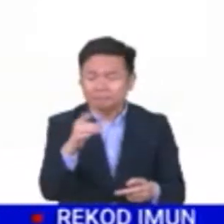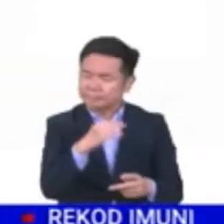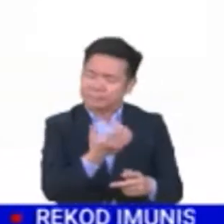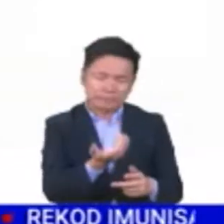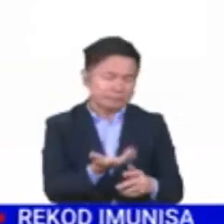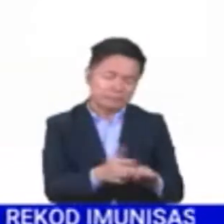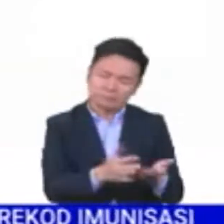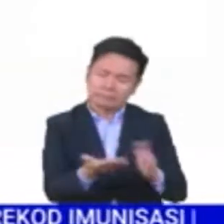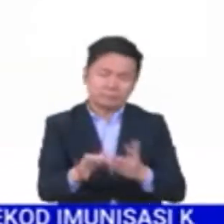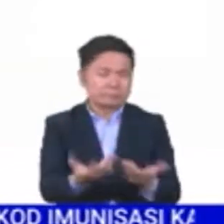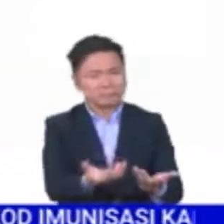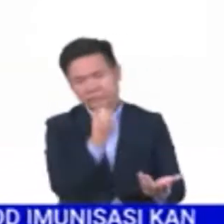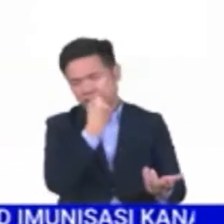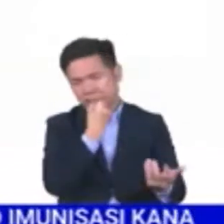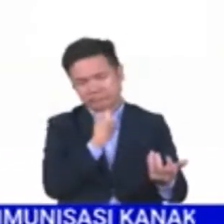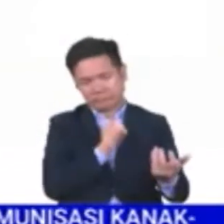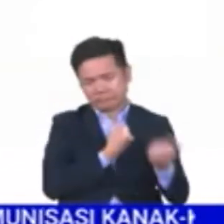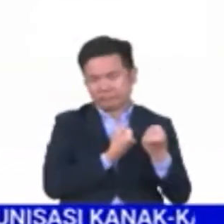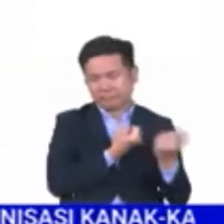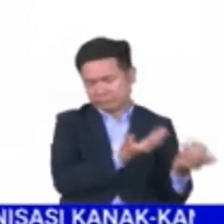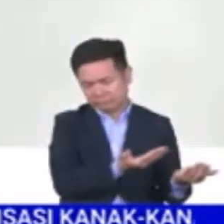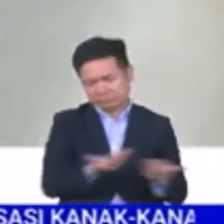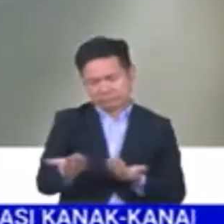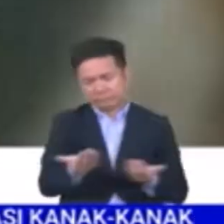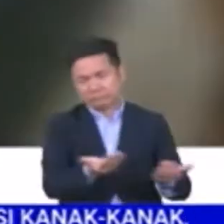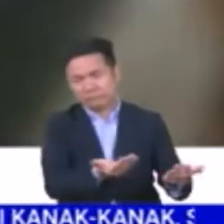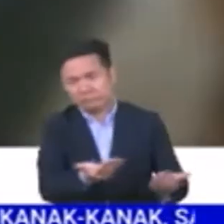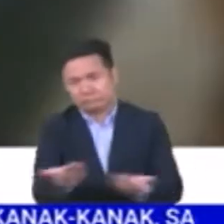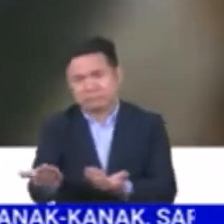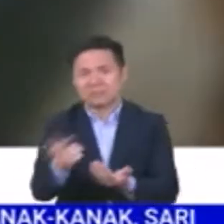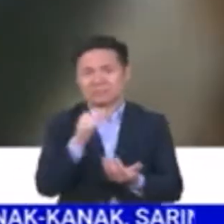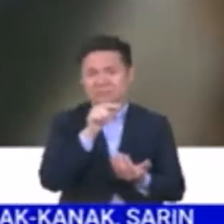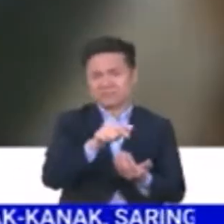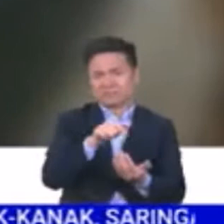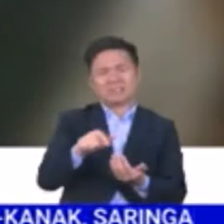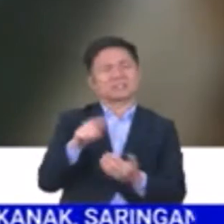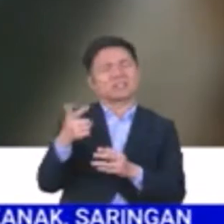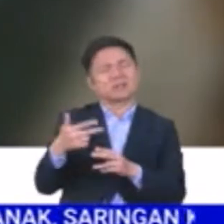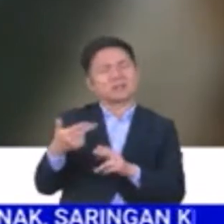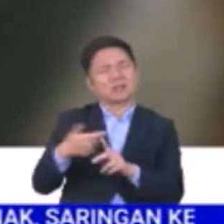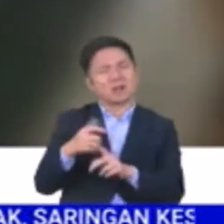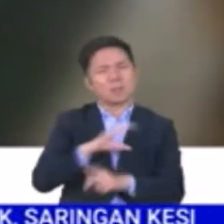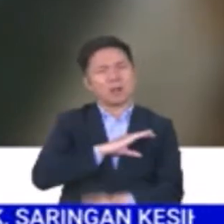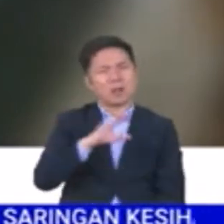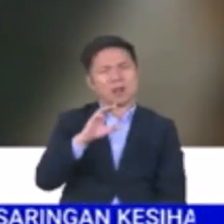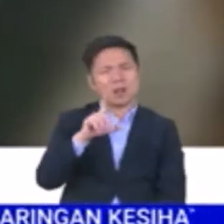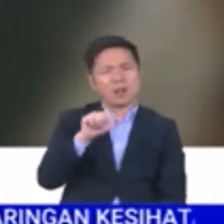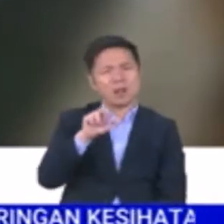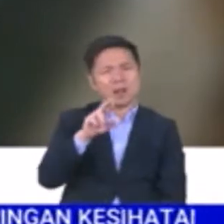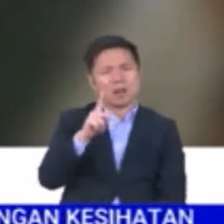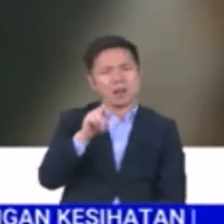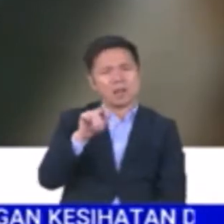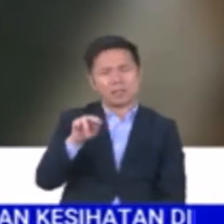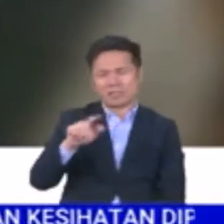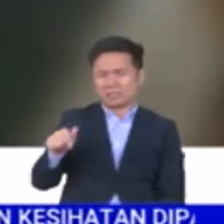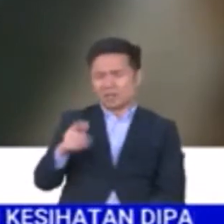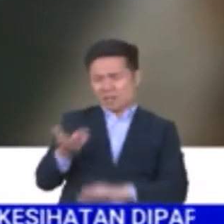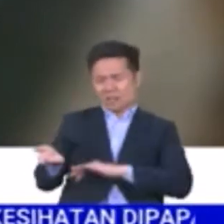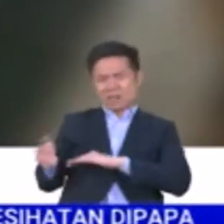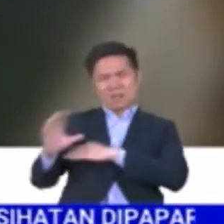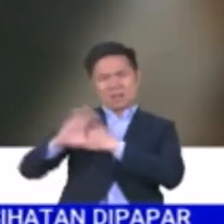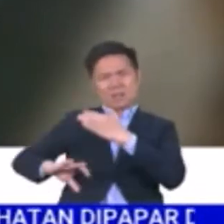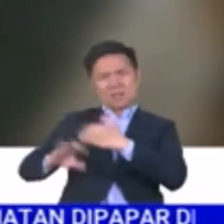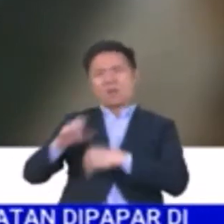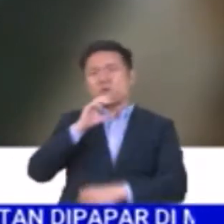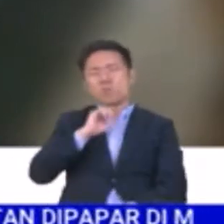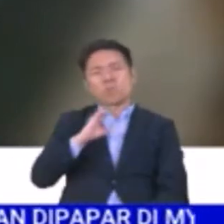dikeluarkan pasukan keluaran operasi dari Balai Bomba dan Penyelamat Larkin. Manakala penumpang yang cedera merupakan seorang lelaki